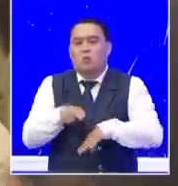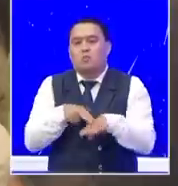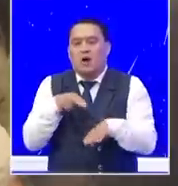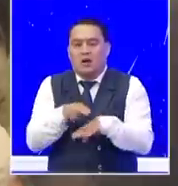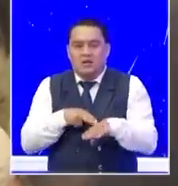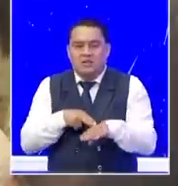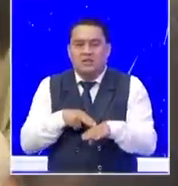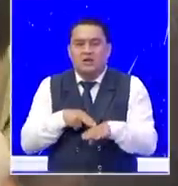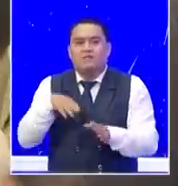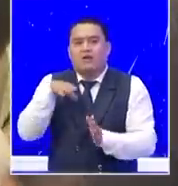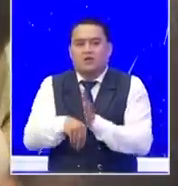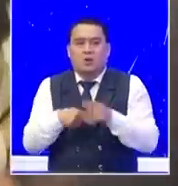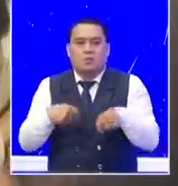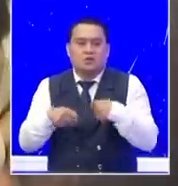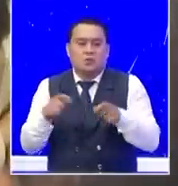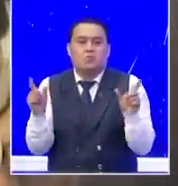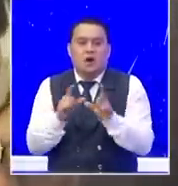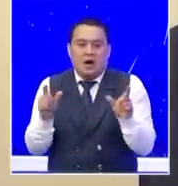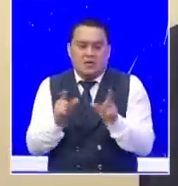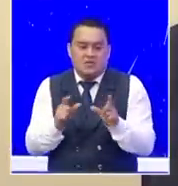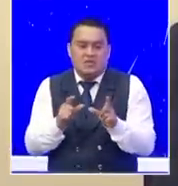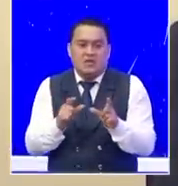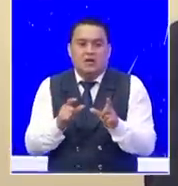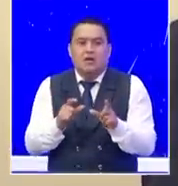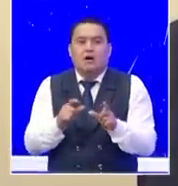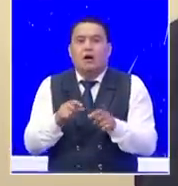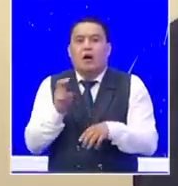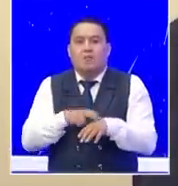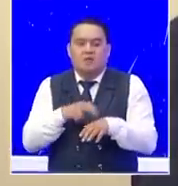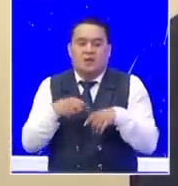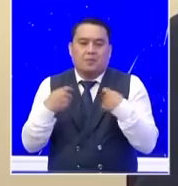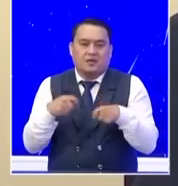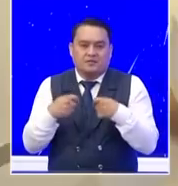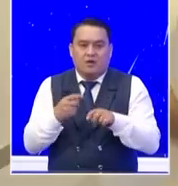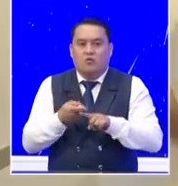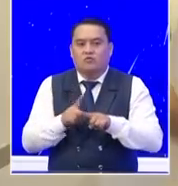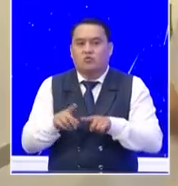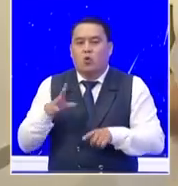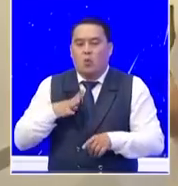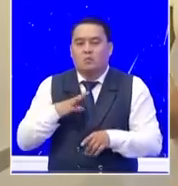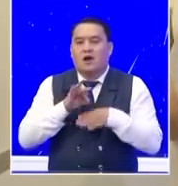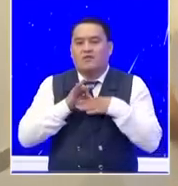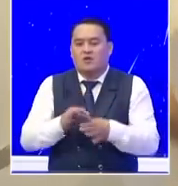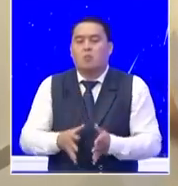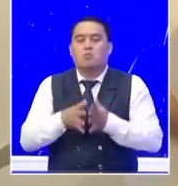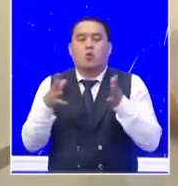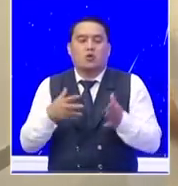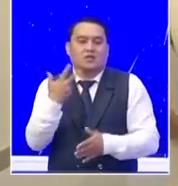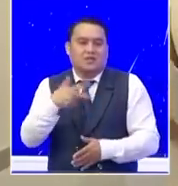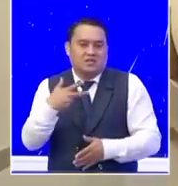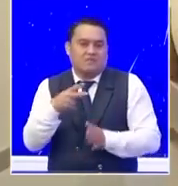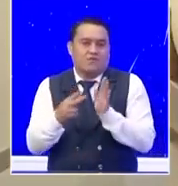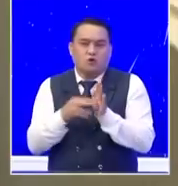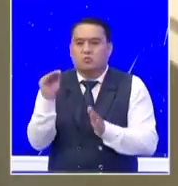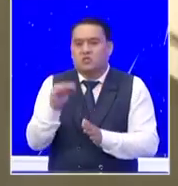правоохранительных органов, вошли продавцы магазинов, а также провизоры аптек. В целом в Алматинской области проведено более